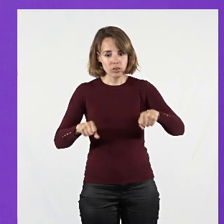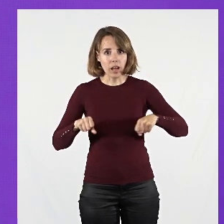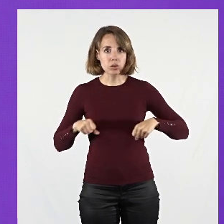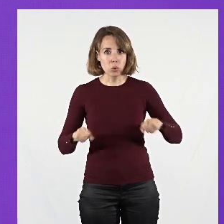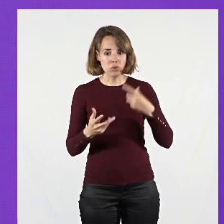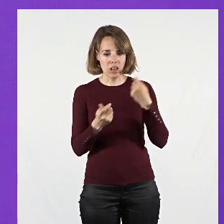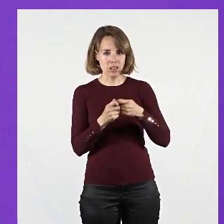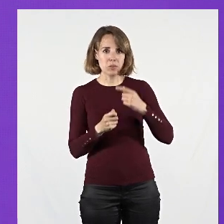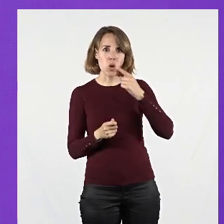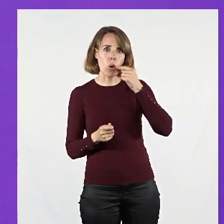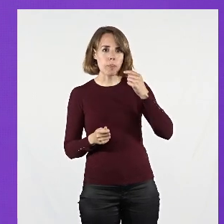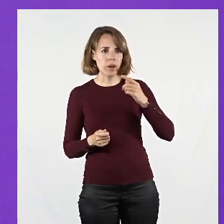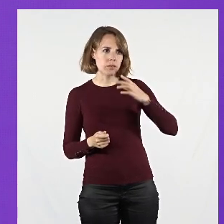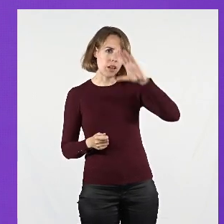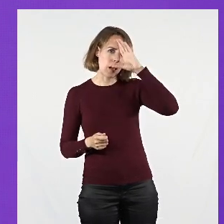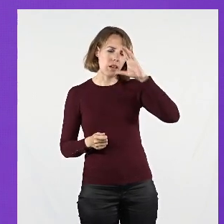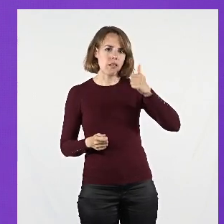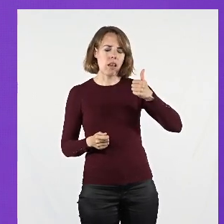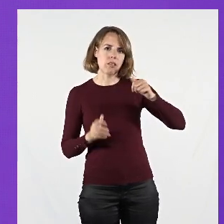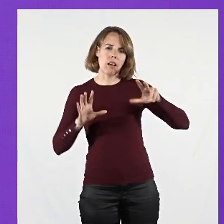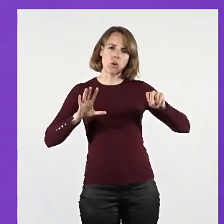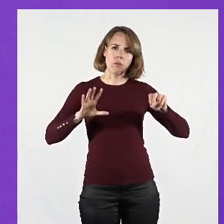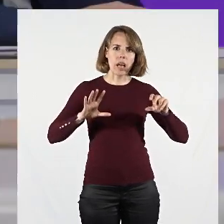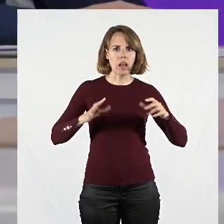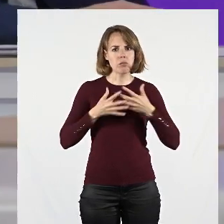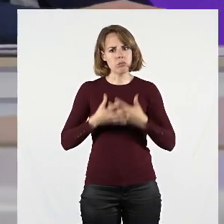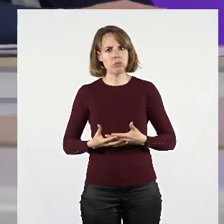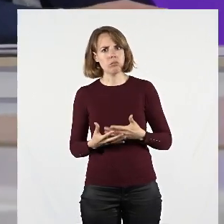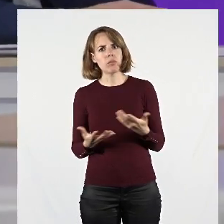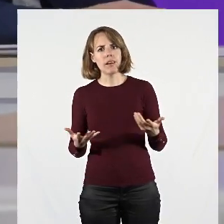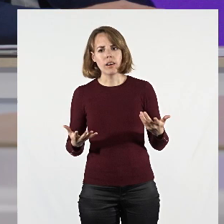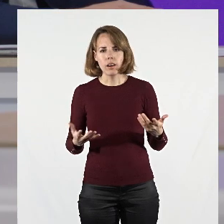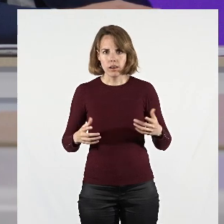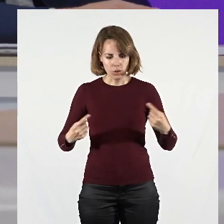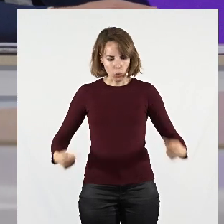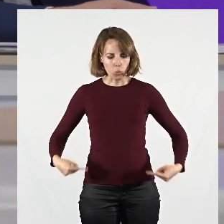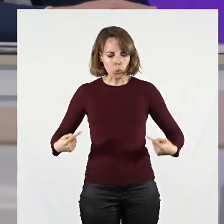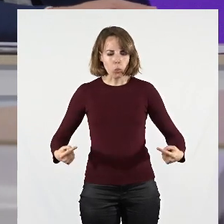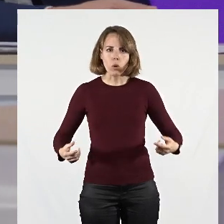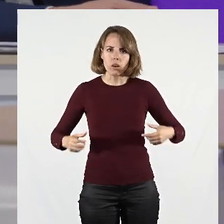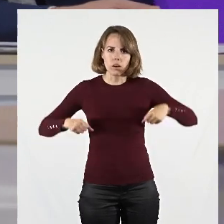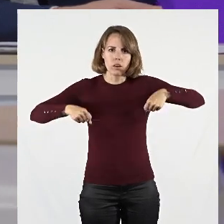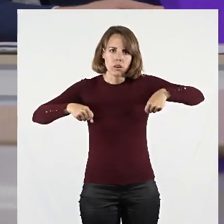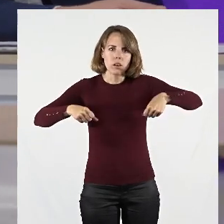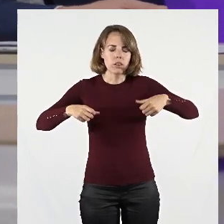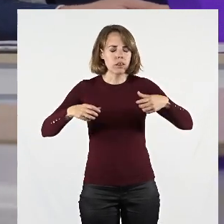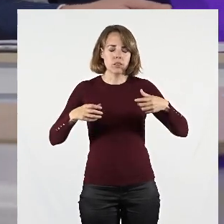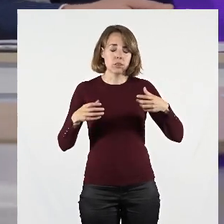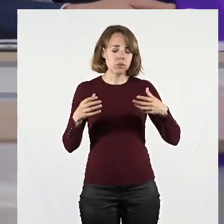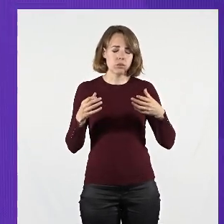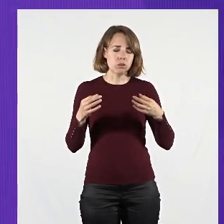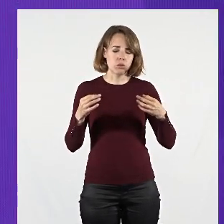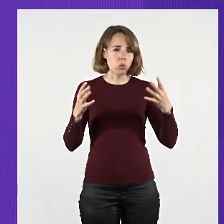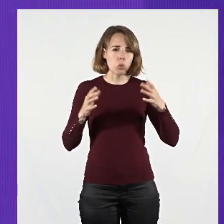de 78 kg, et pas pour des jeunes femmes, et que la taille des roues rend les centaines de kilos poussés tous les